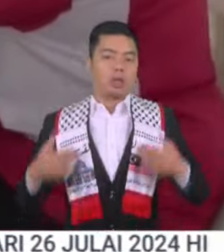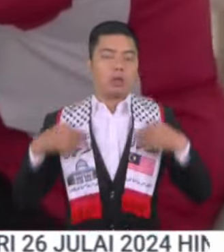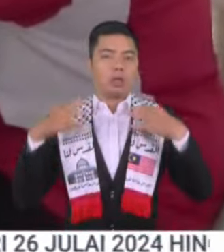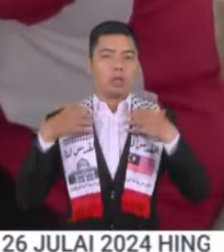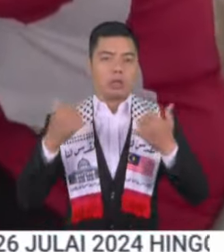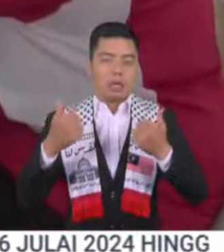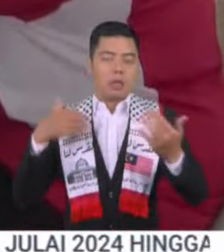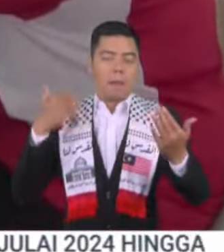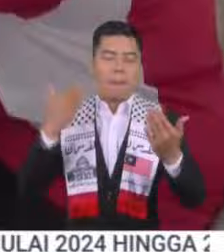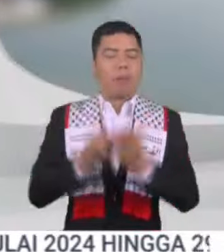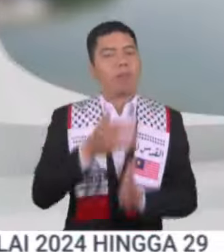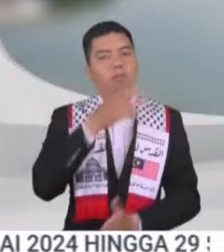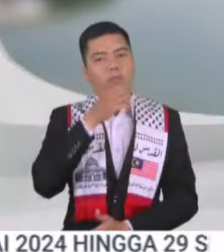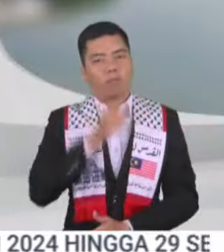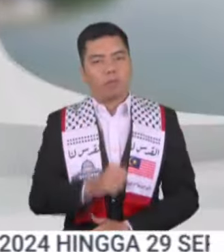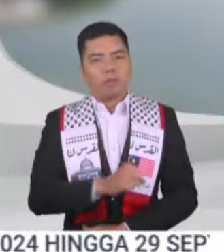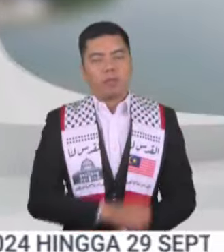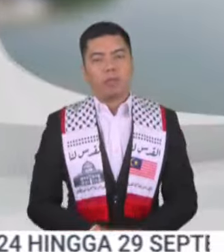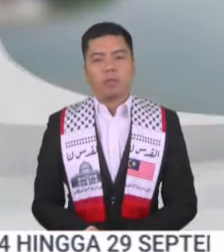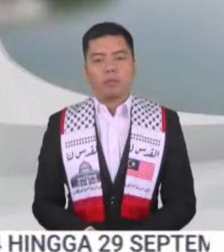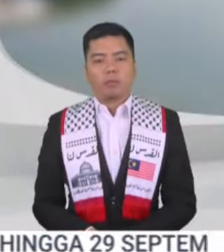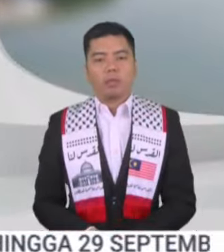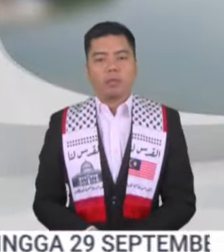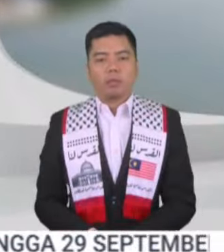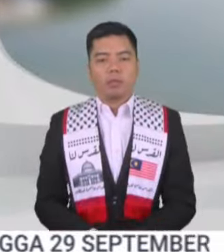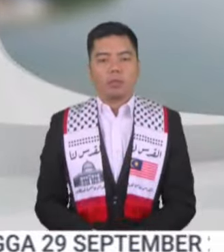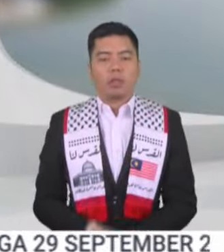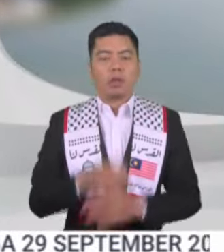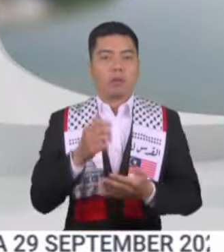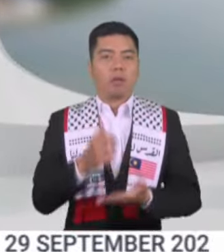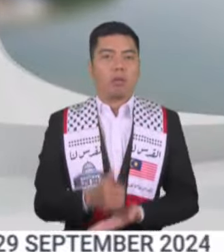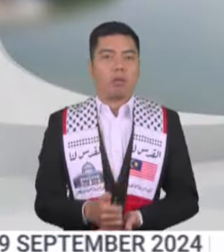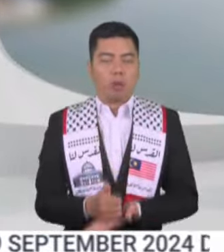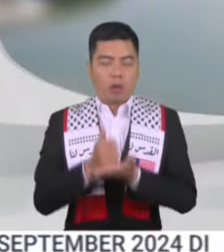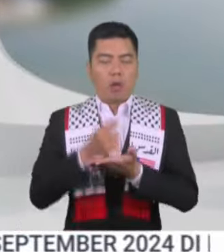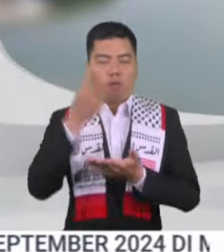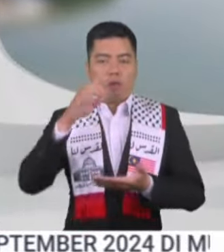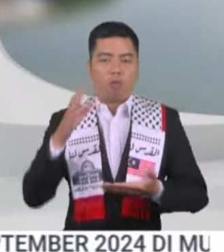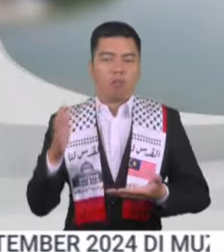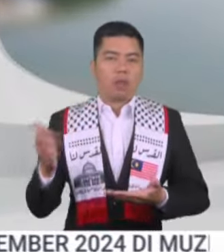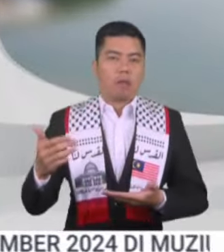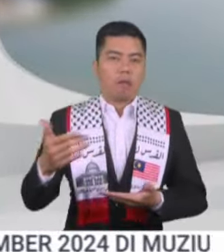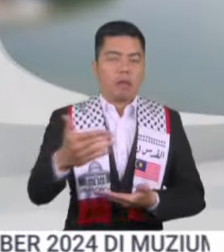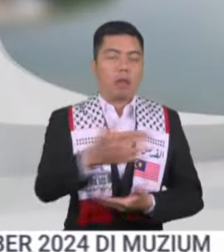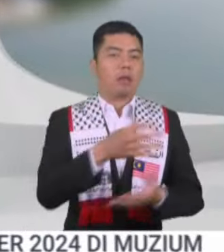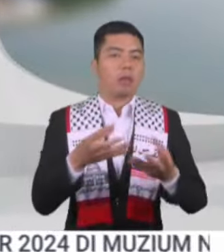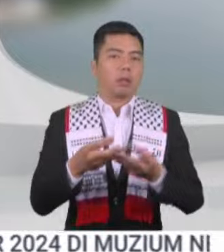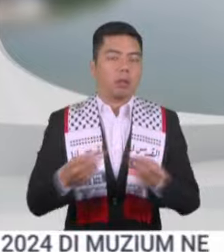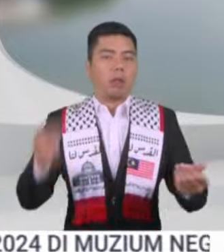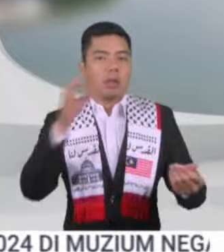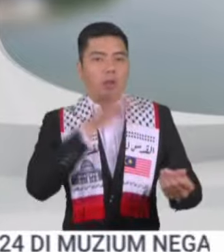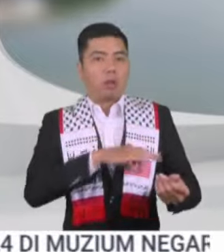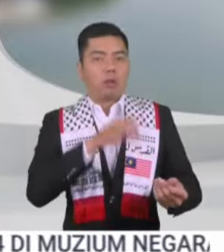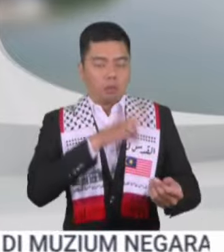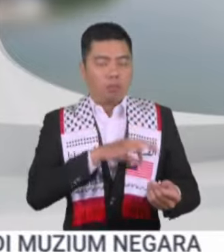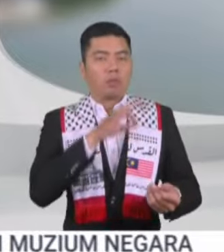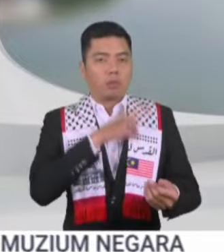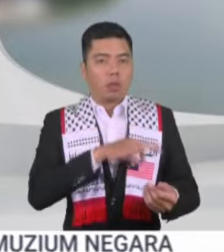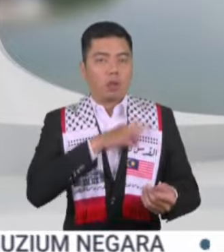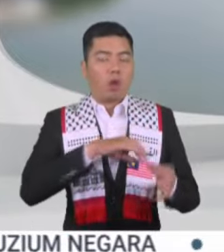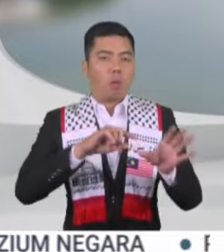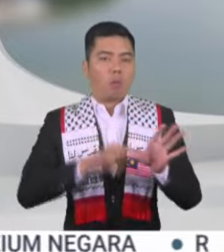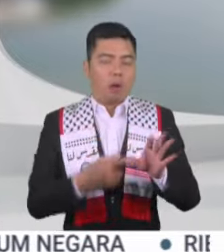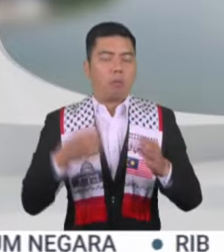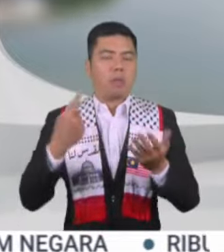sepanjang Hayat penolong pemungut hasil tanah akan menjalankan siasatan lapangan dan